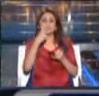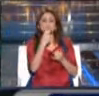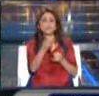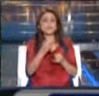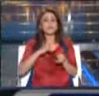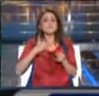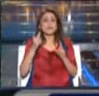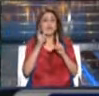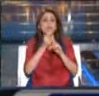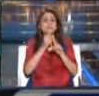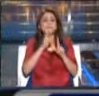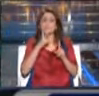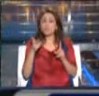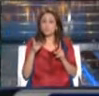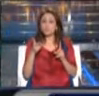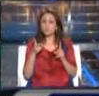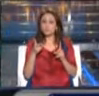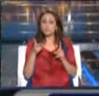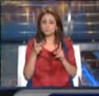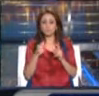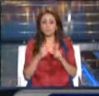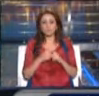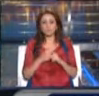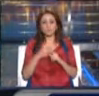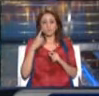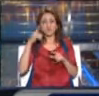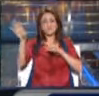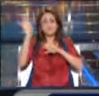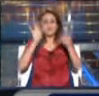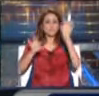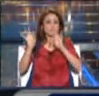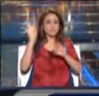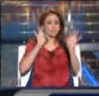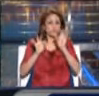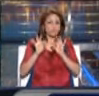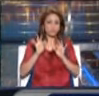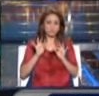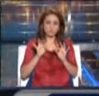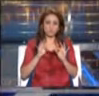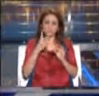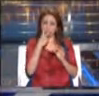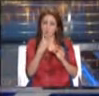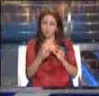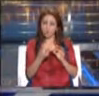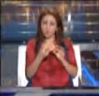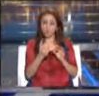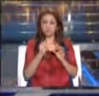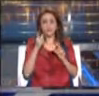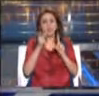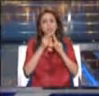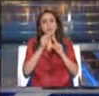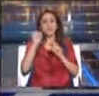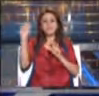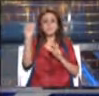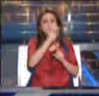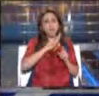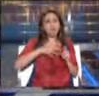ليه هدف، وانا شايف ان بعضهم ان لم يكن معظمهم رؤياهم واهدافهم.